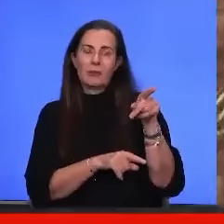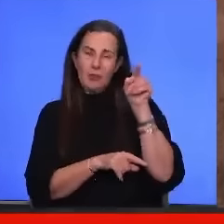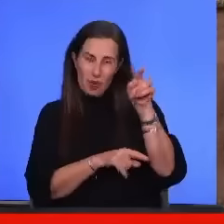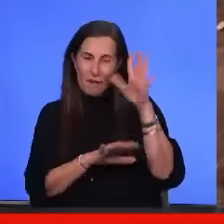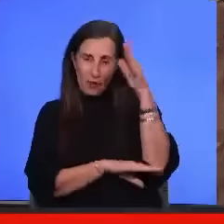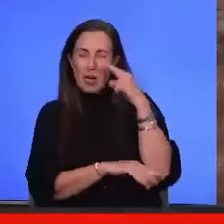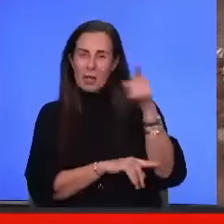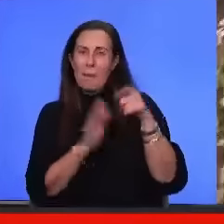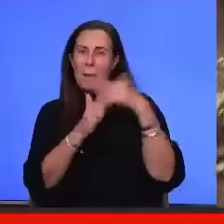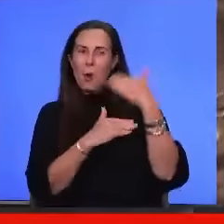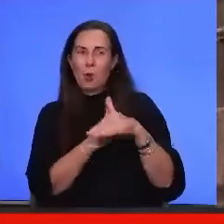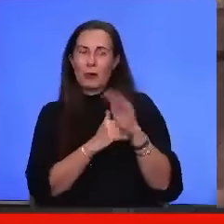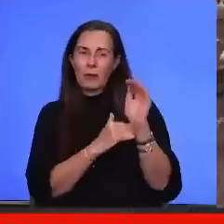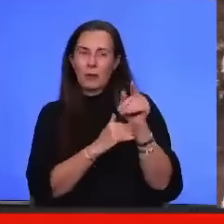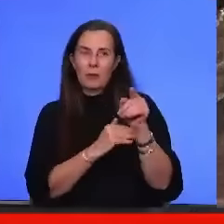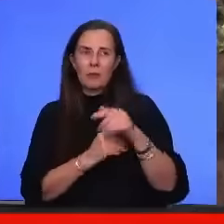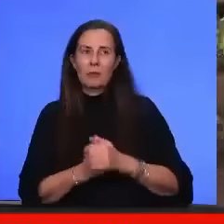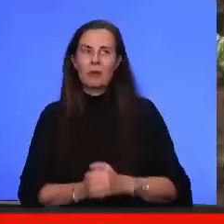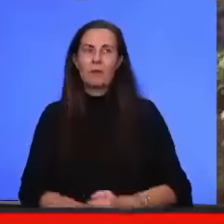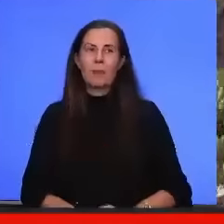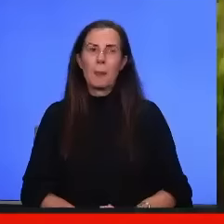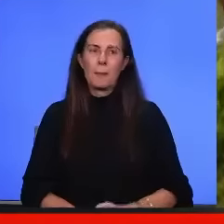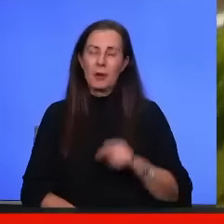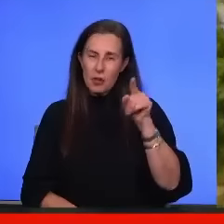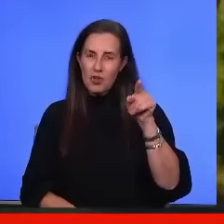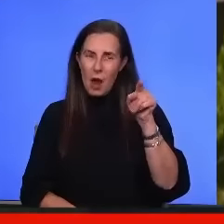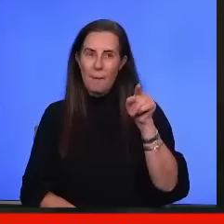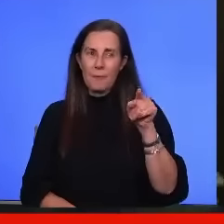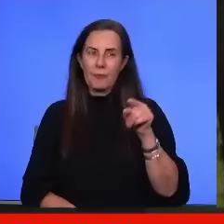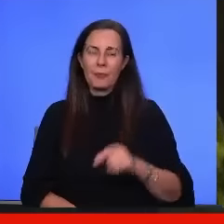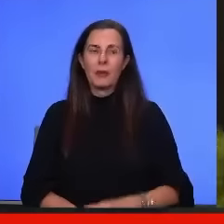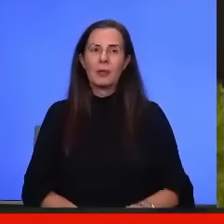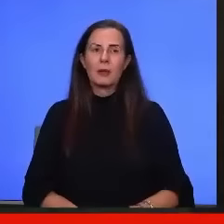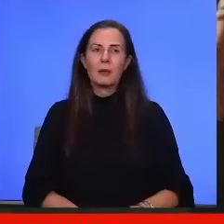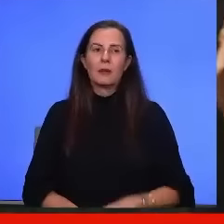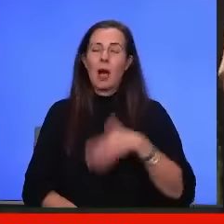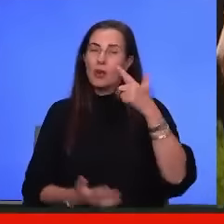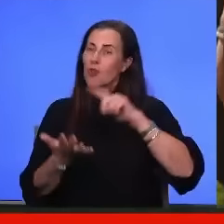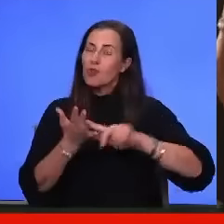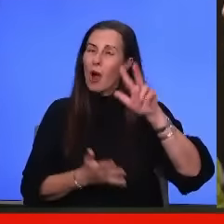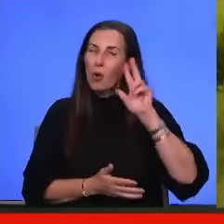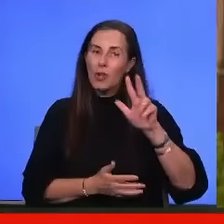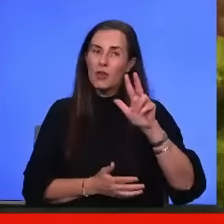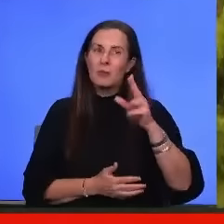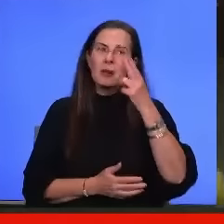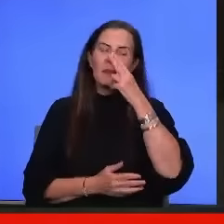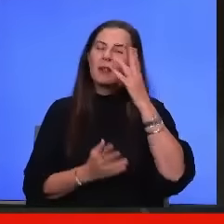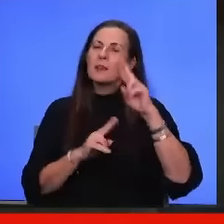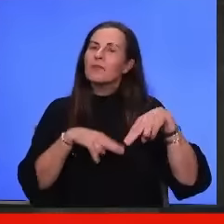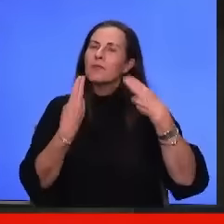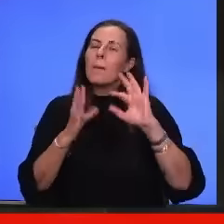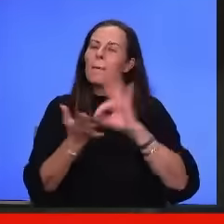העץ? אחרי העץ, אחרי הלנקו הזה, כאילו, קחנו שם איזה כמה מטרים. לאחר 3 חודשים הם מנסים לשחזר